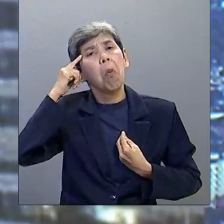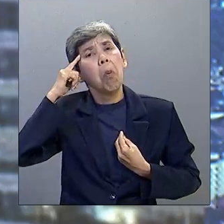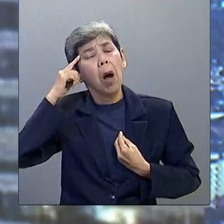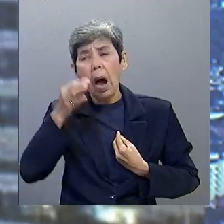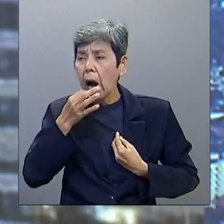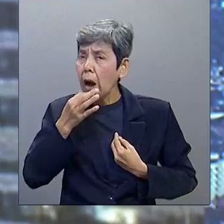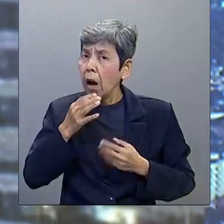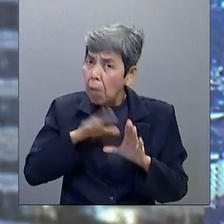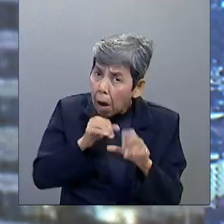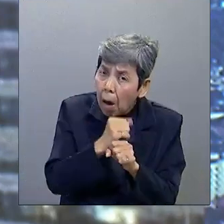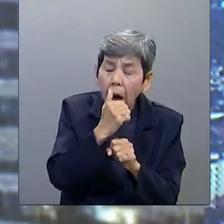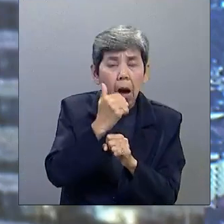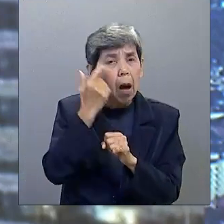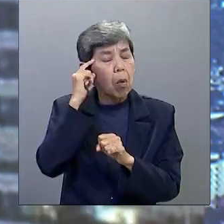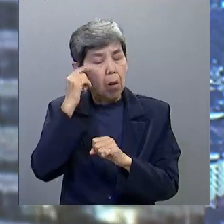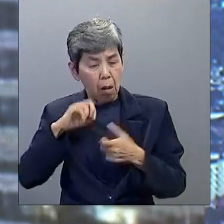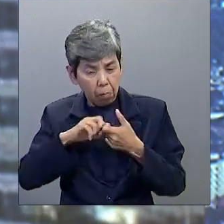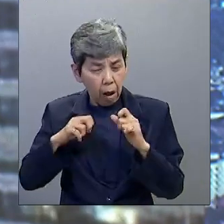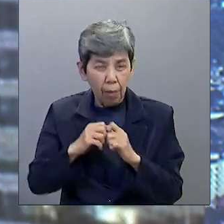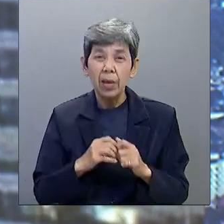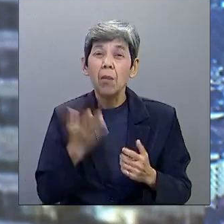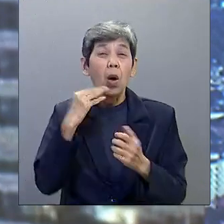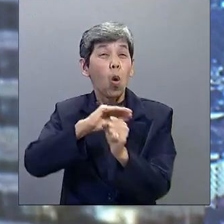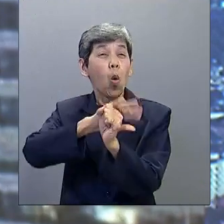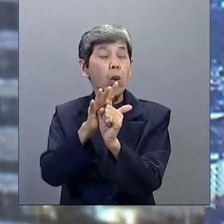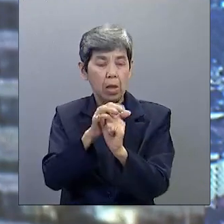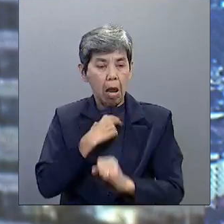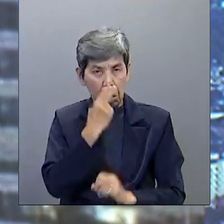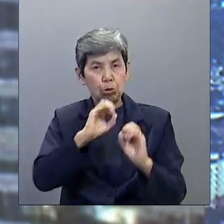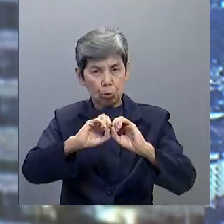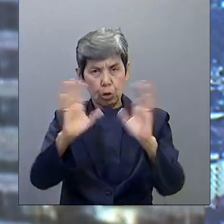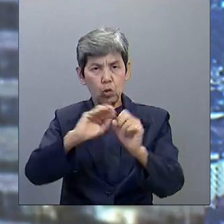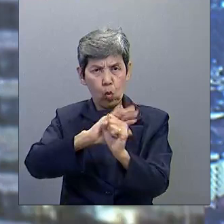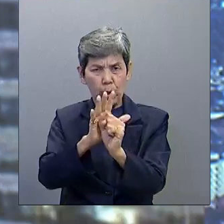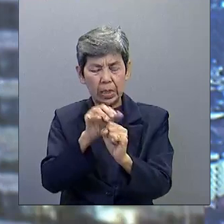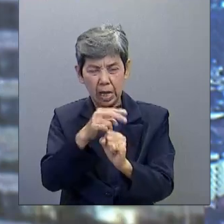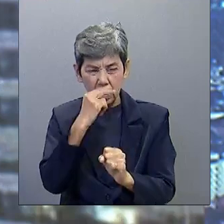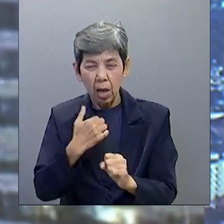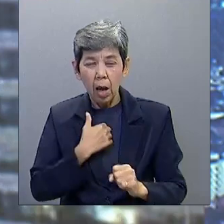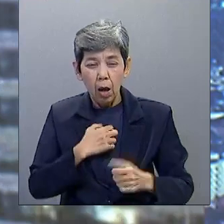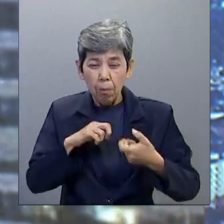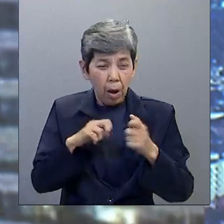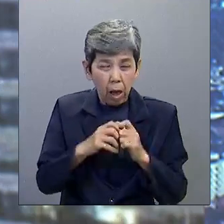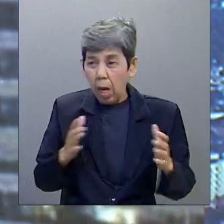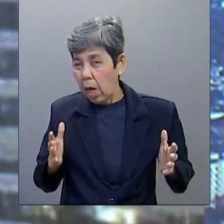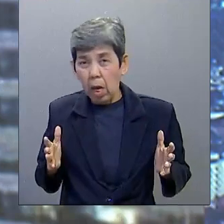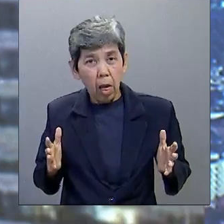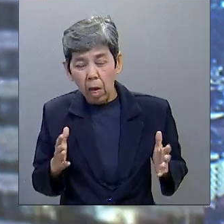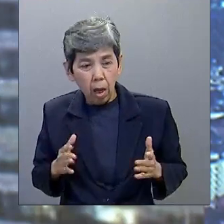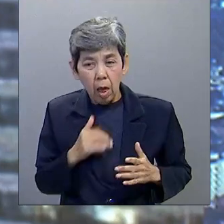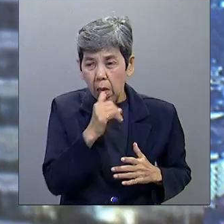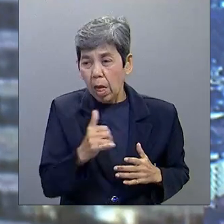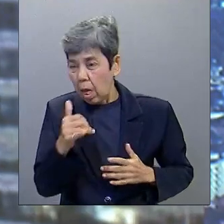าง ใช่แล้วก็เวลาที่เขาประสบปัญหาช่วงสถานการณ์โควิดทำให้เห็นเลยว่าเวลาที่เราประสบปัญหาเราไม่มีช่องทางที่เราจะไปห